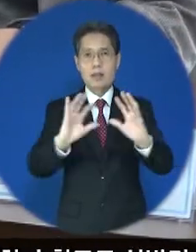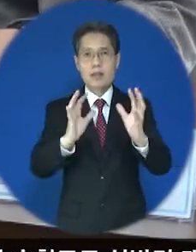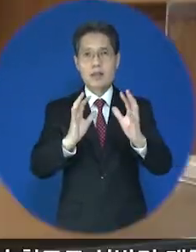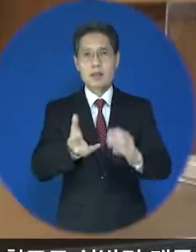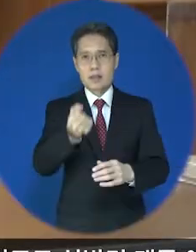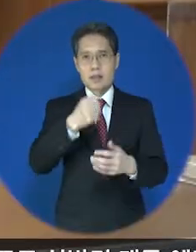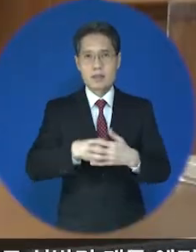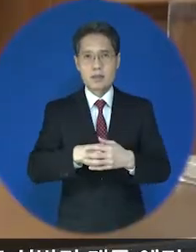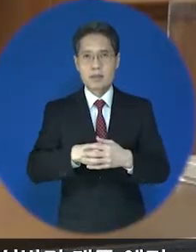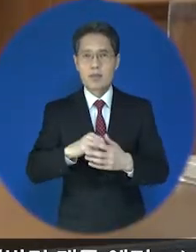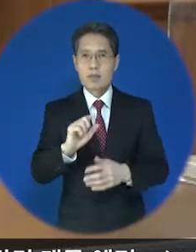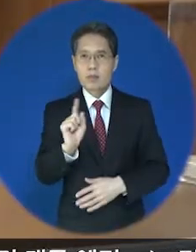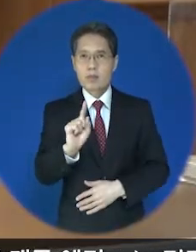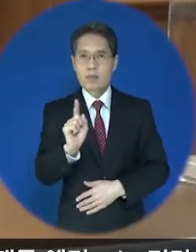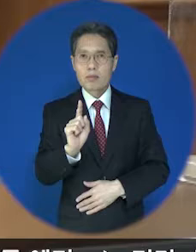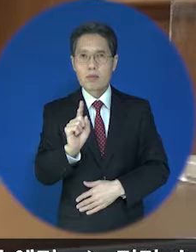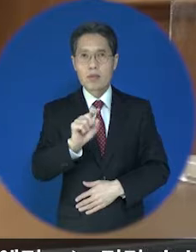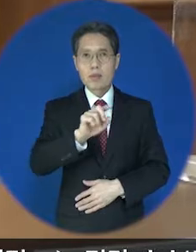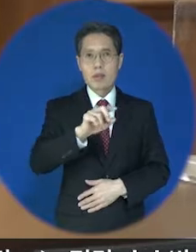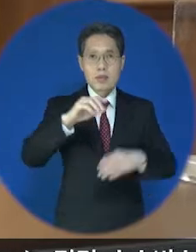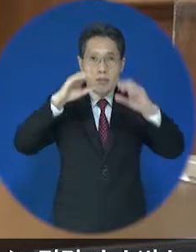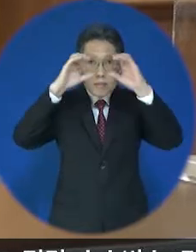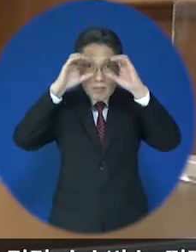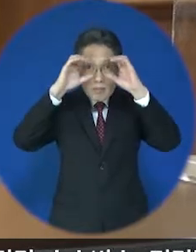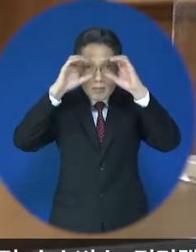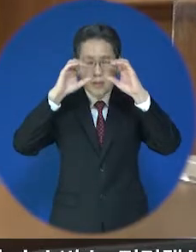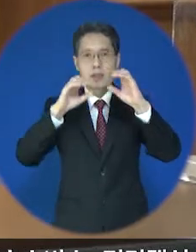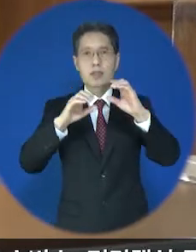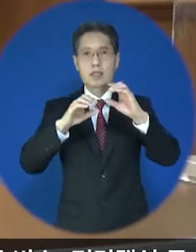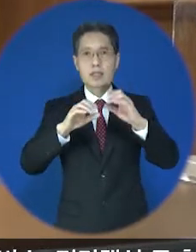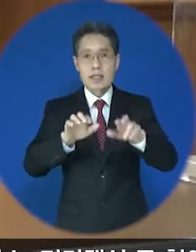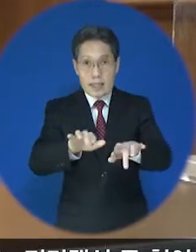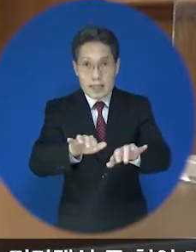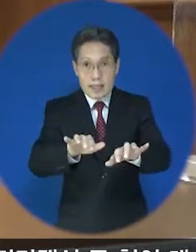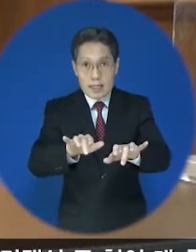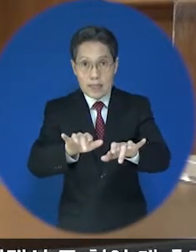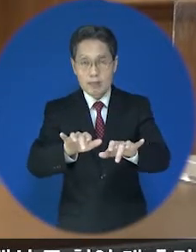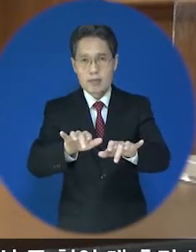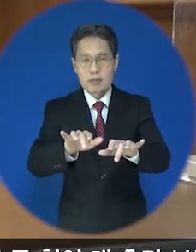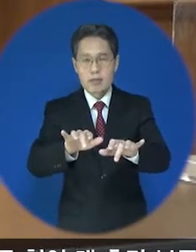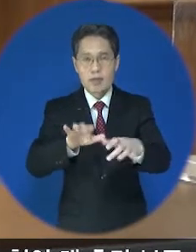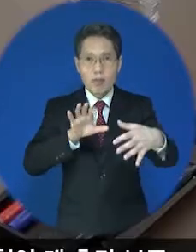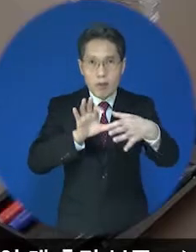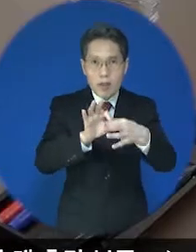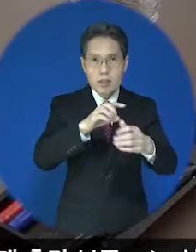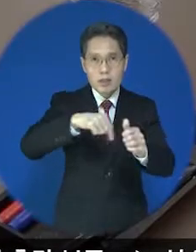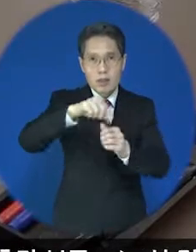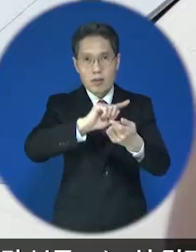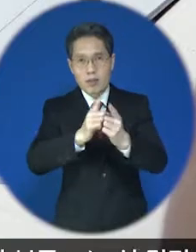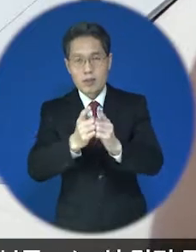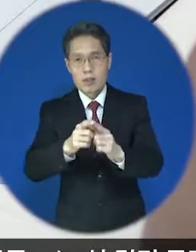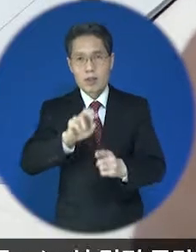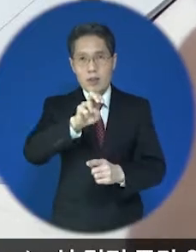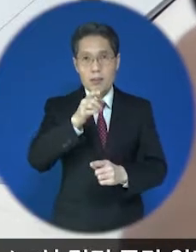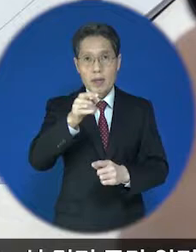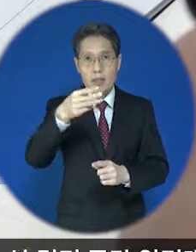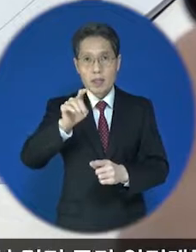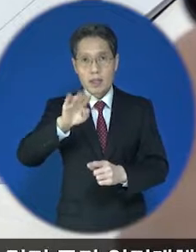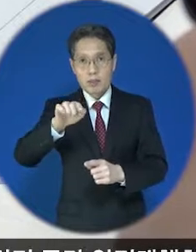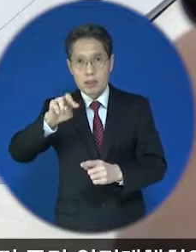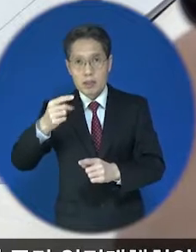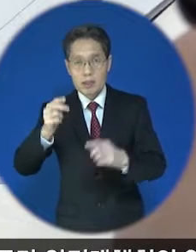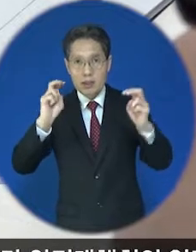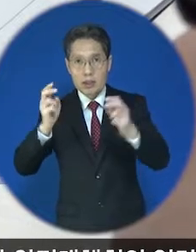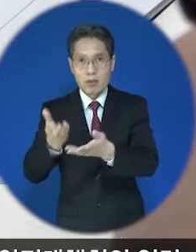이번 간담회에는 v rar 등 게임 컨텐츠 사용 환경 변화와 메타 벗으 산업의 성장에